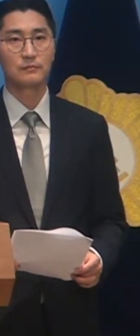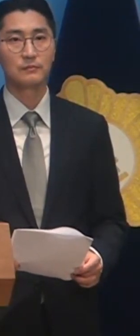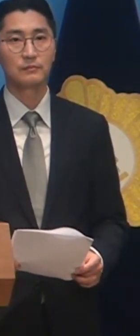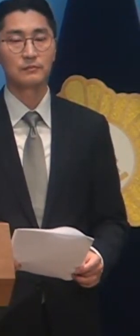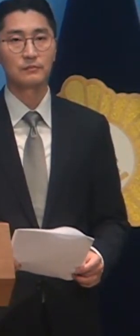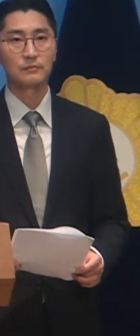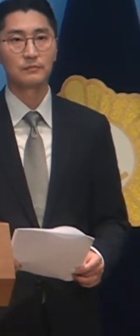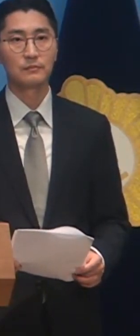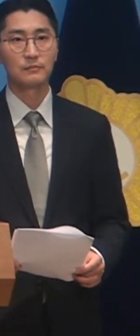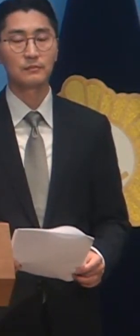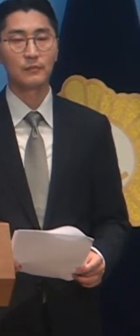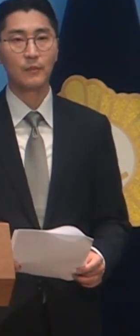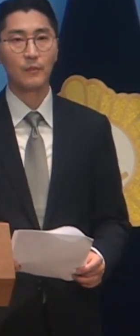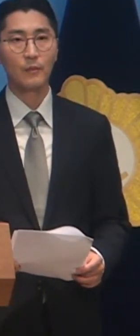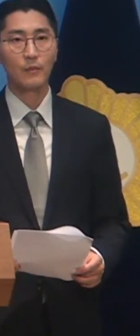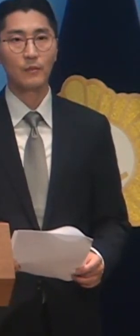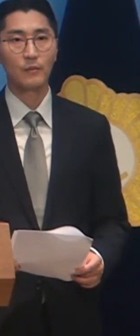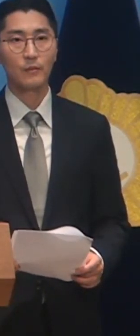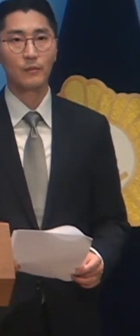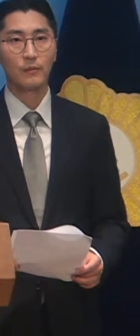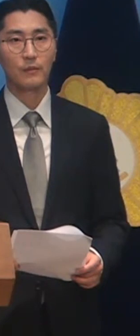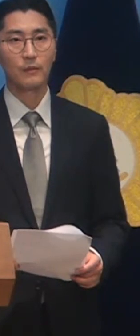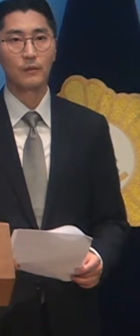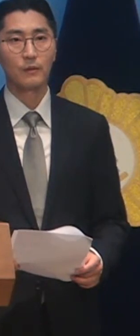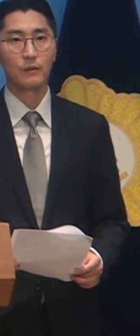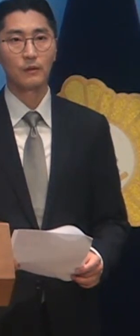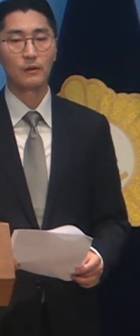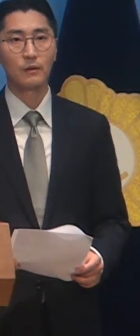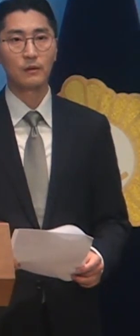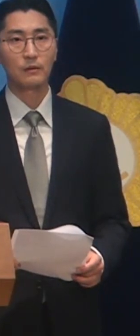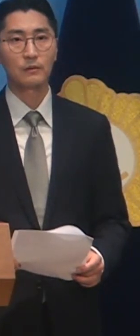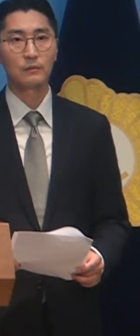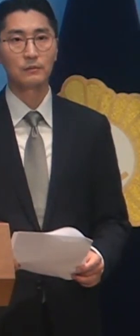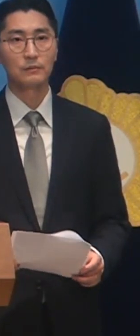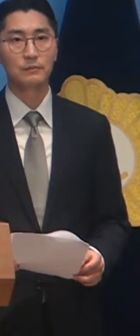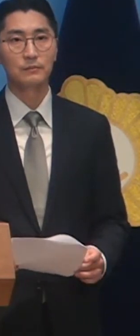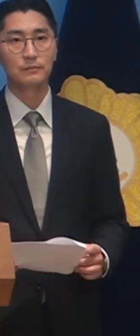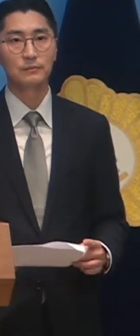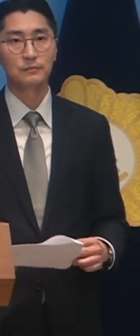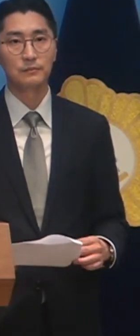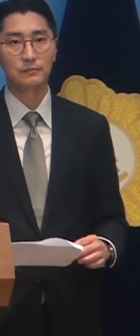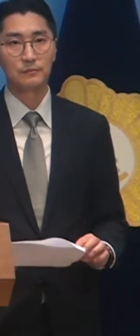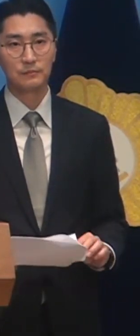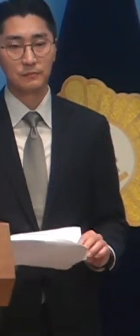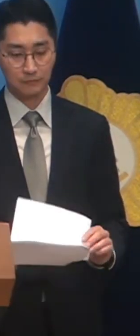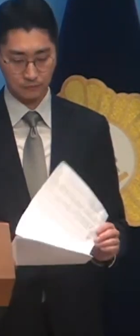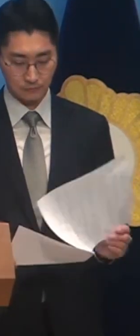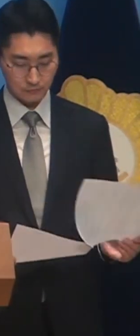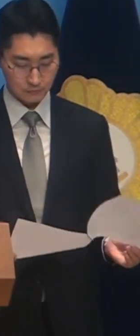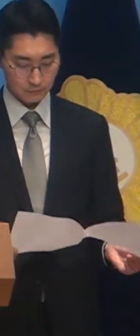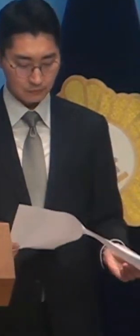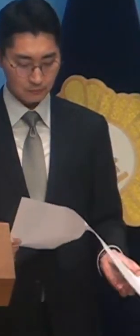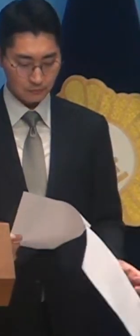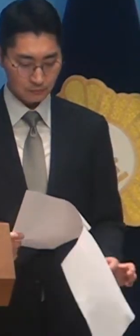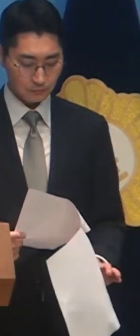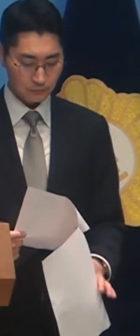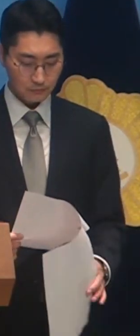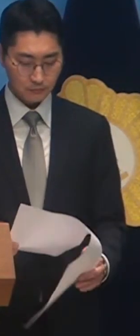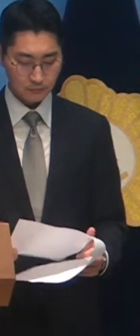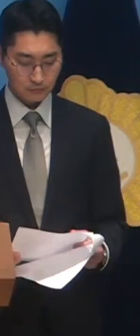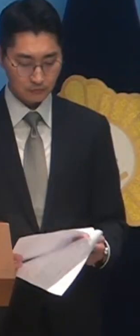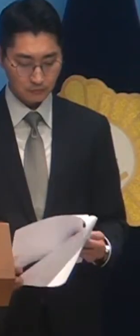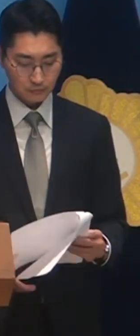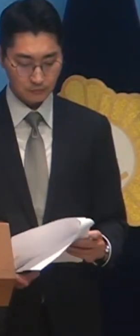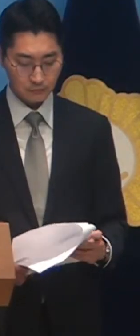독일, 프랑스, 미국 등 사법 선진국의 최근 추세입니다. 셋째, 민주당의 검찰